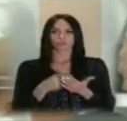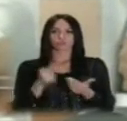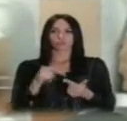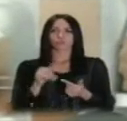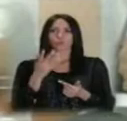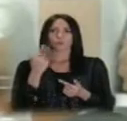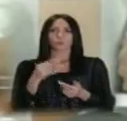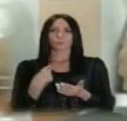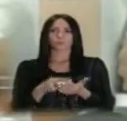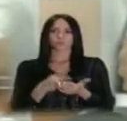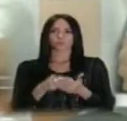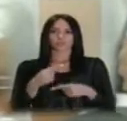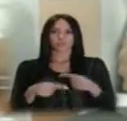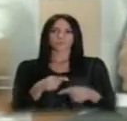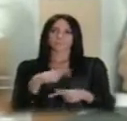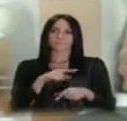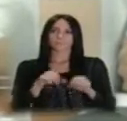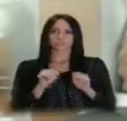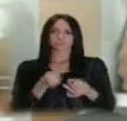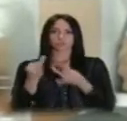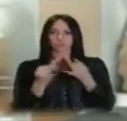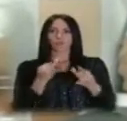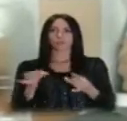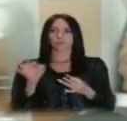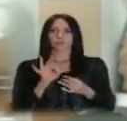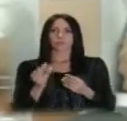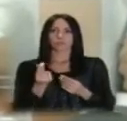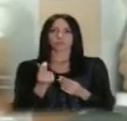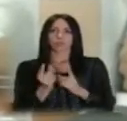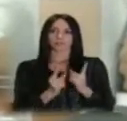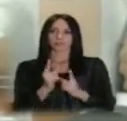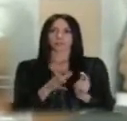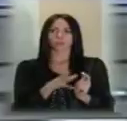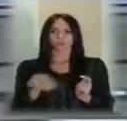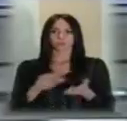процесу ми зможемо говорити про тарифікацію усіх послуг.